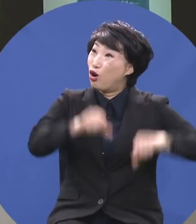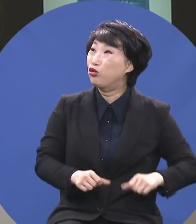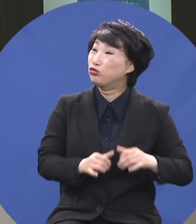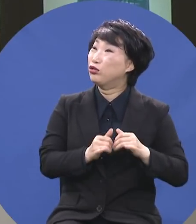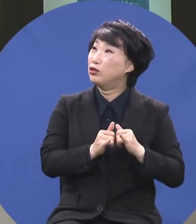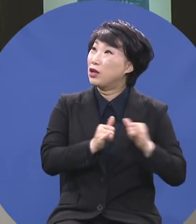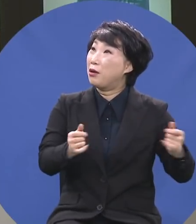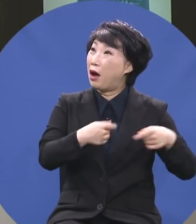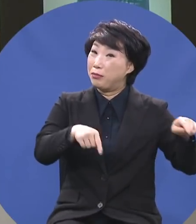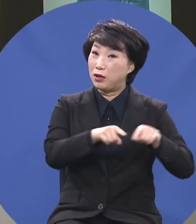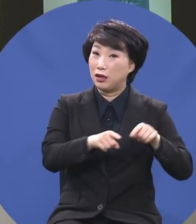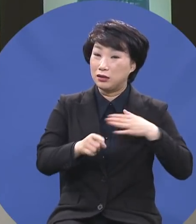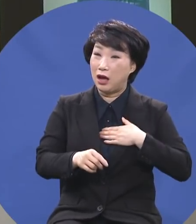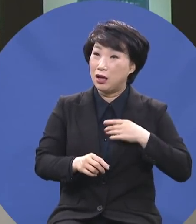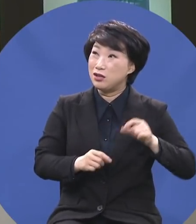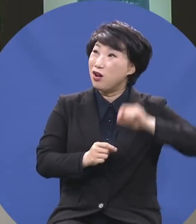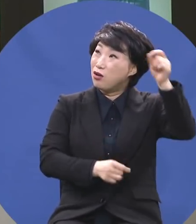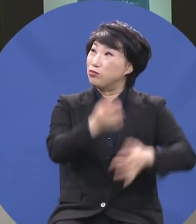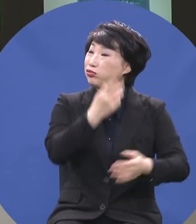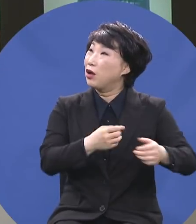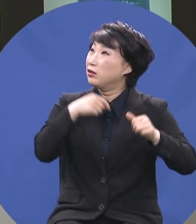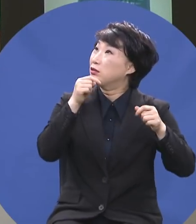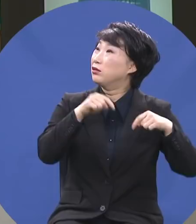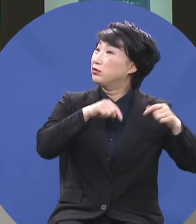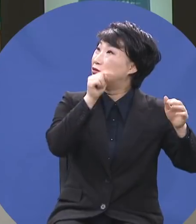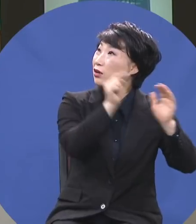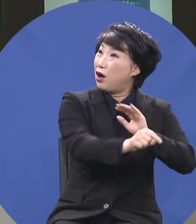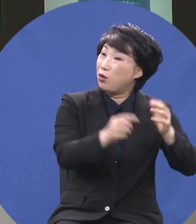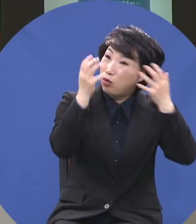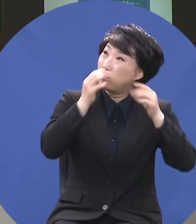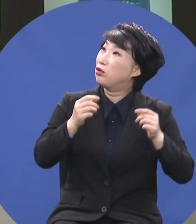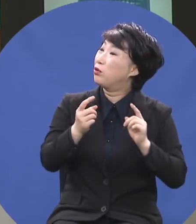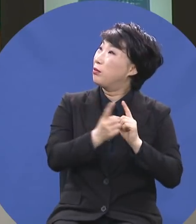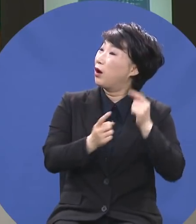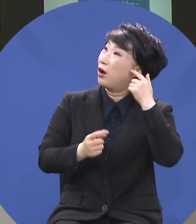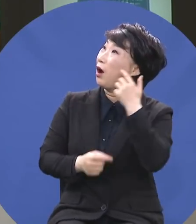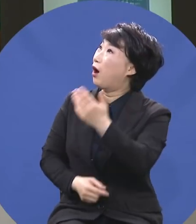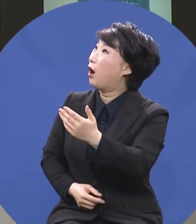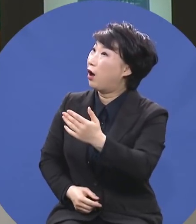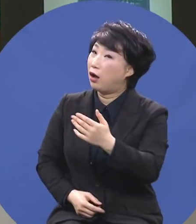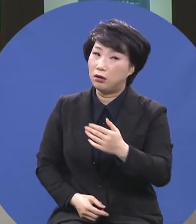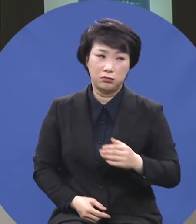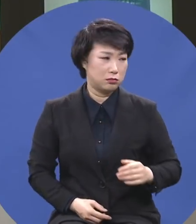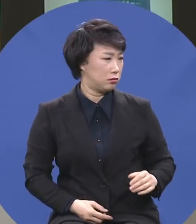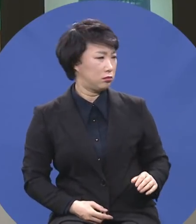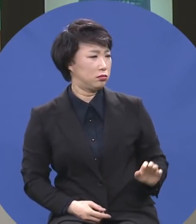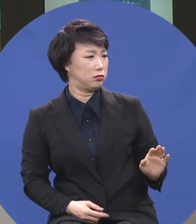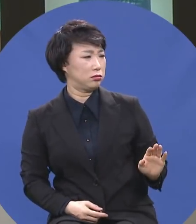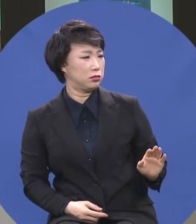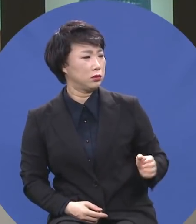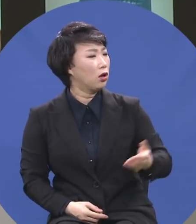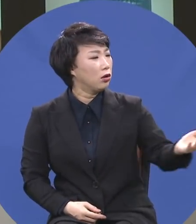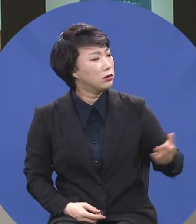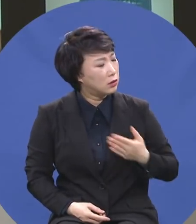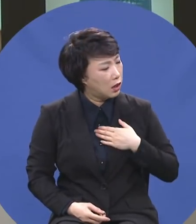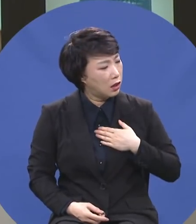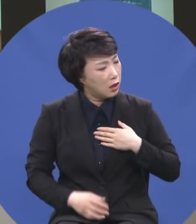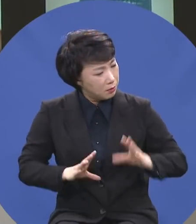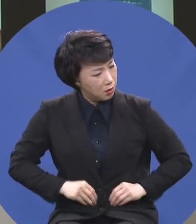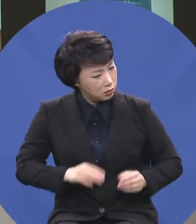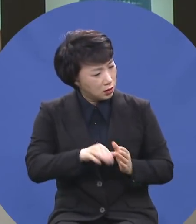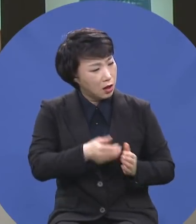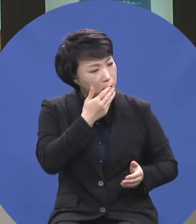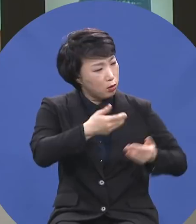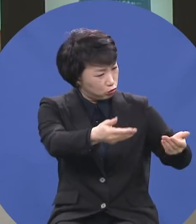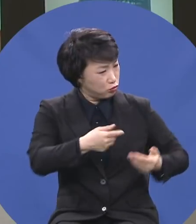자와 함께 영영한 불 속에 들어가 고통을 받아야 합니까? 너희는 내가 줄일 때